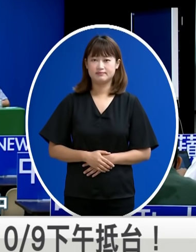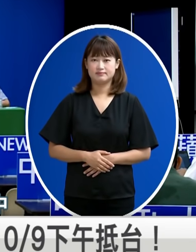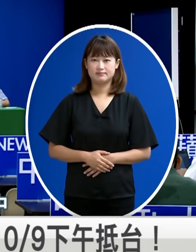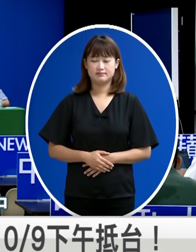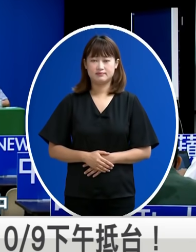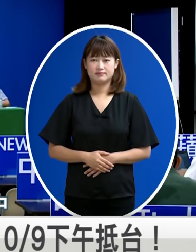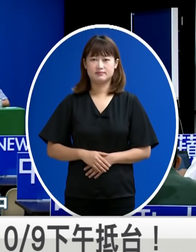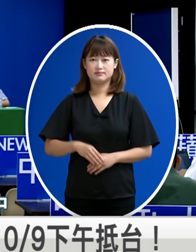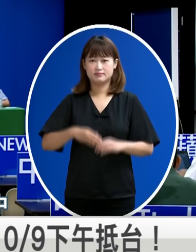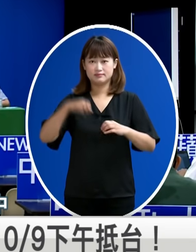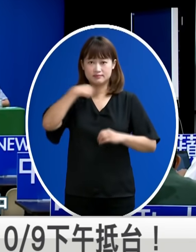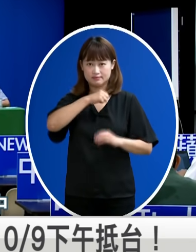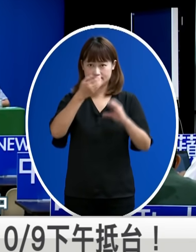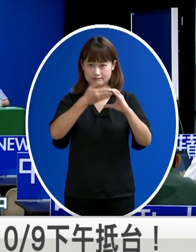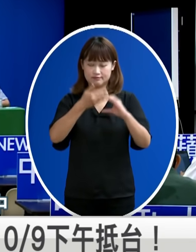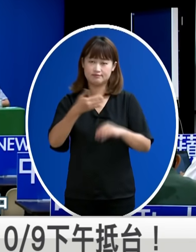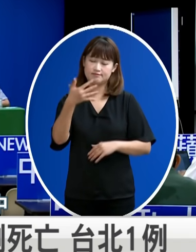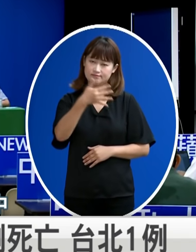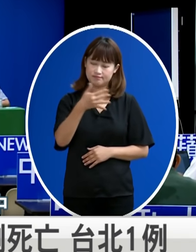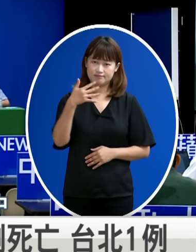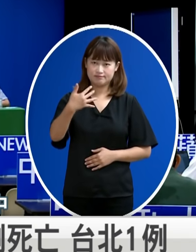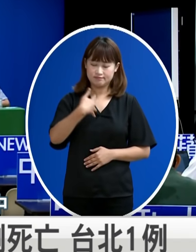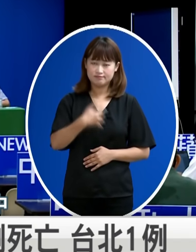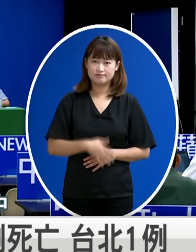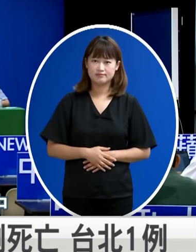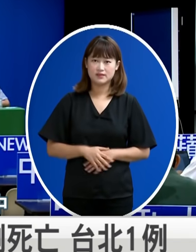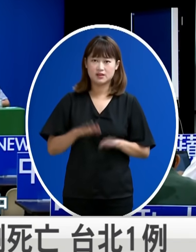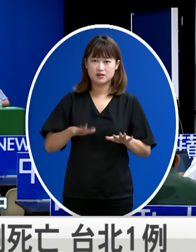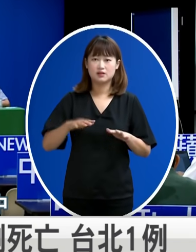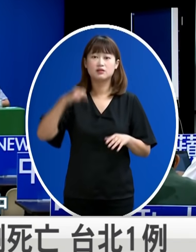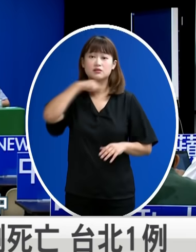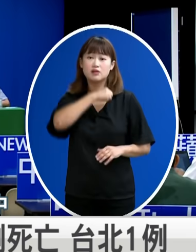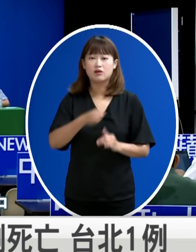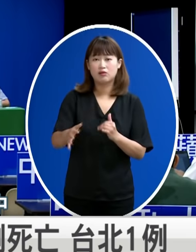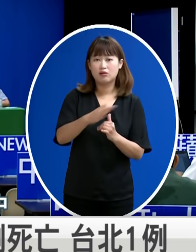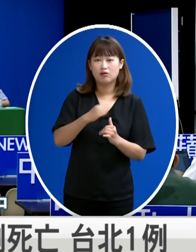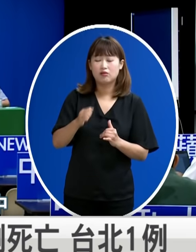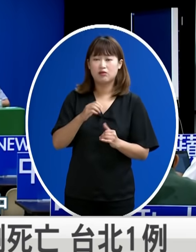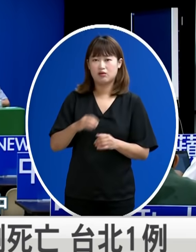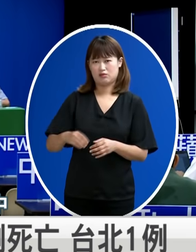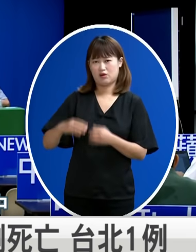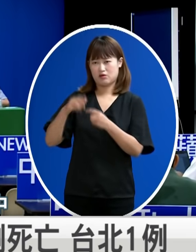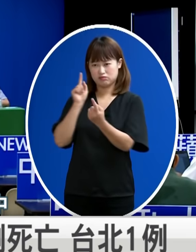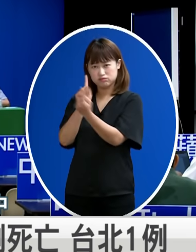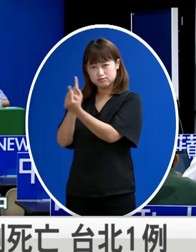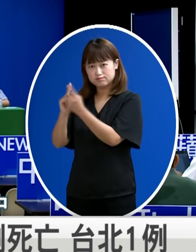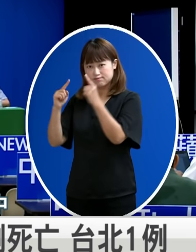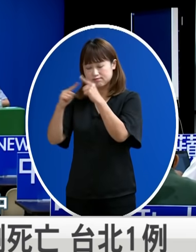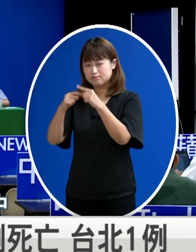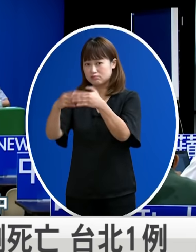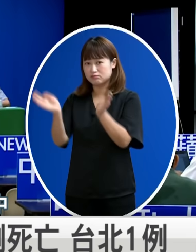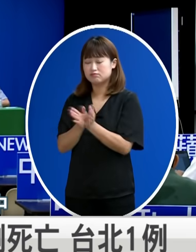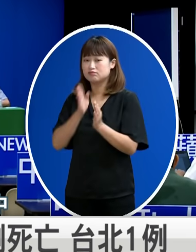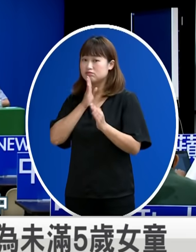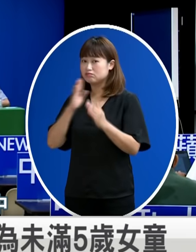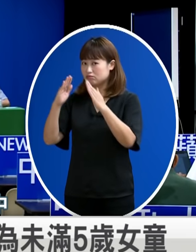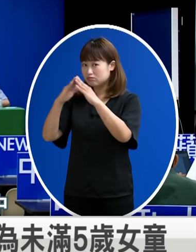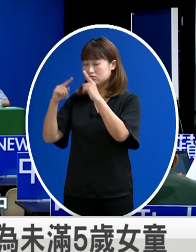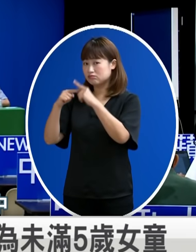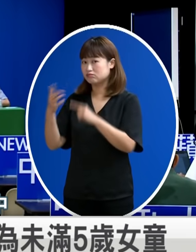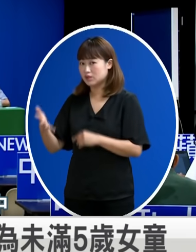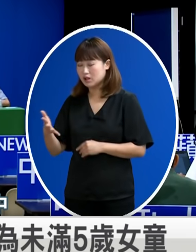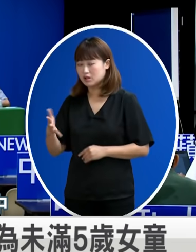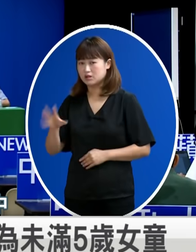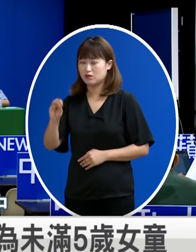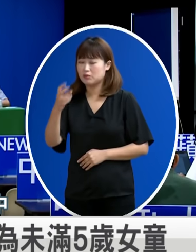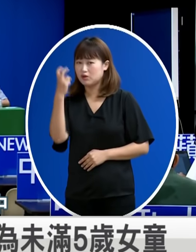长官好，台视提问，想问一下，今天这个本土个案，他目前框列的接触者是都是家人吗？那有没有做相关的采检，结